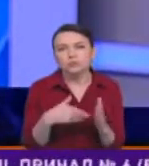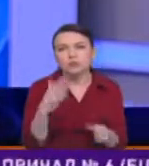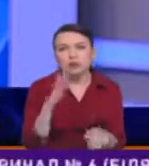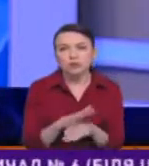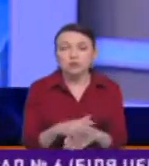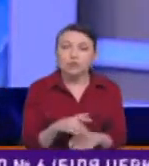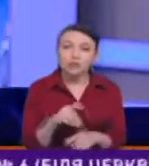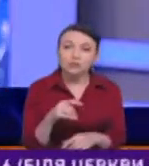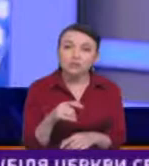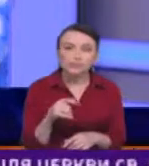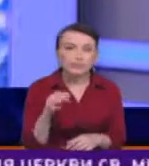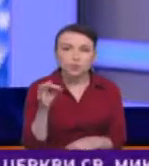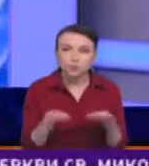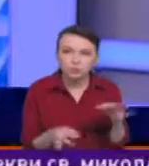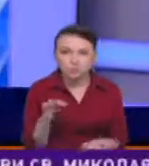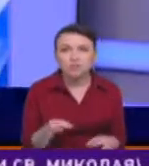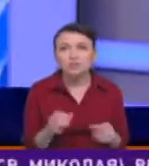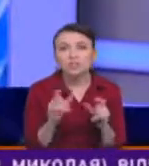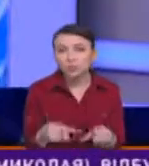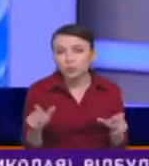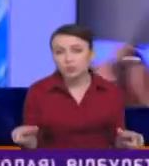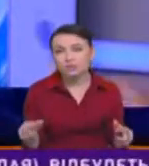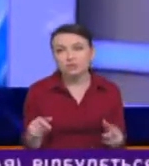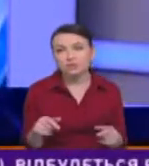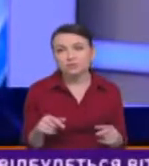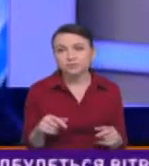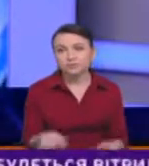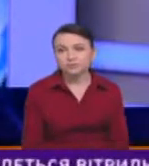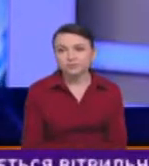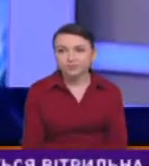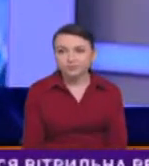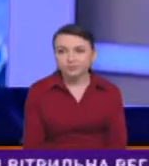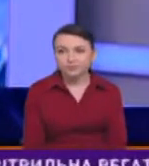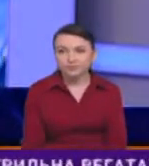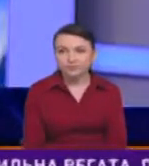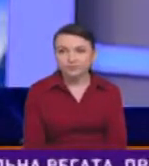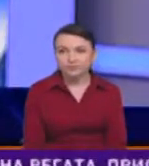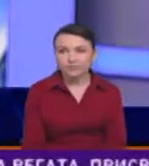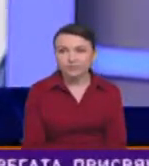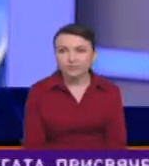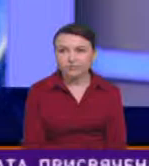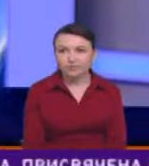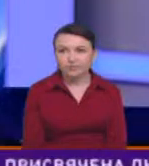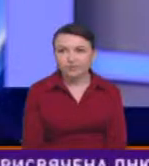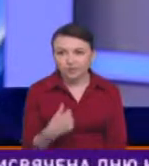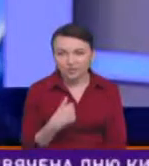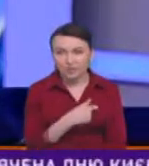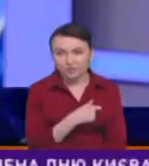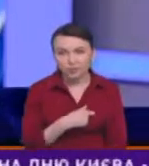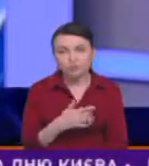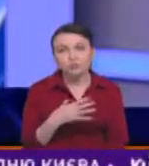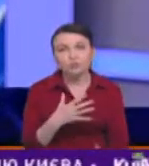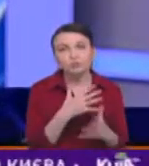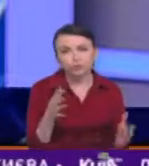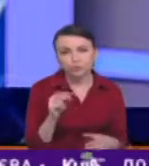депутати-люди, вони, вибачаюсь знову, судді-люди, вони в різних ситуаціях... Ви це по Фрейду, це ж як поведуться депутати. Ну, я ж депутатом був більше, тому